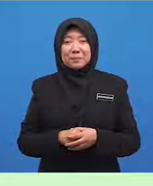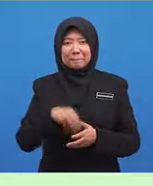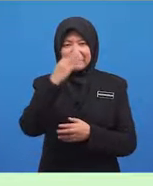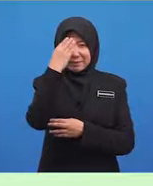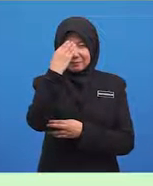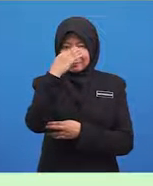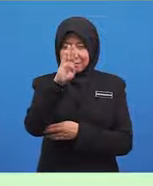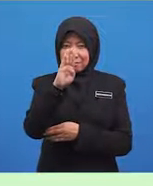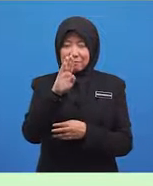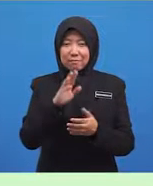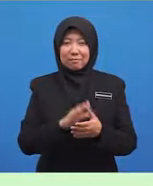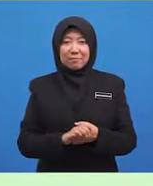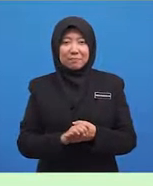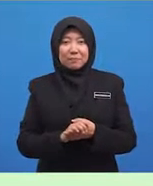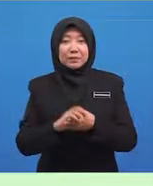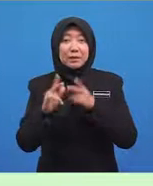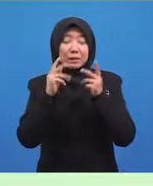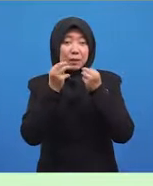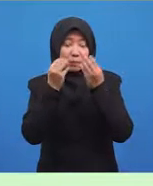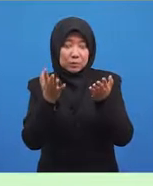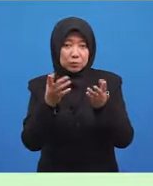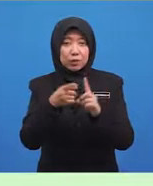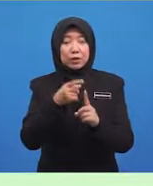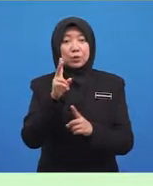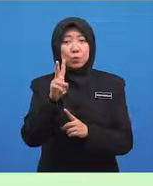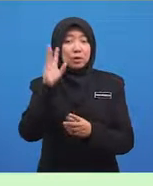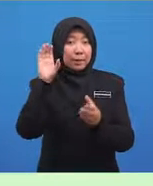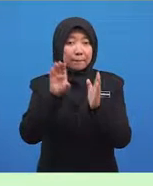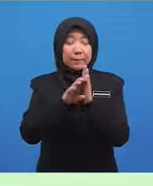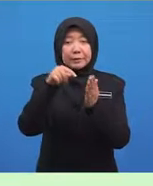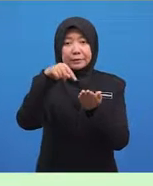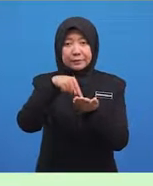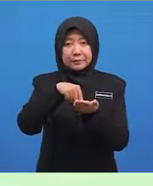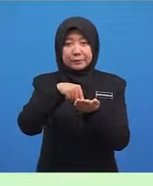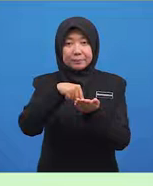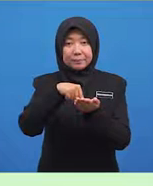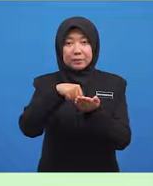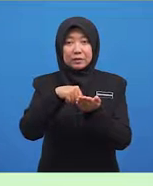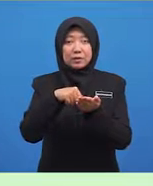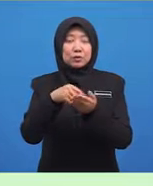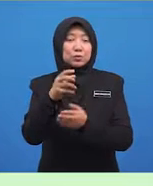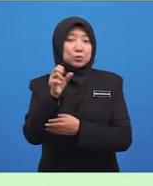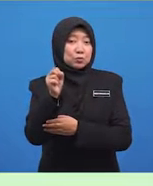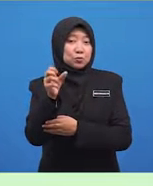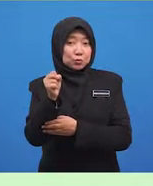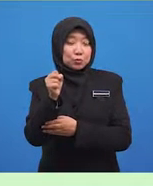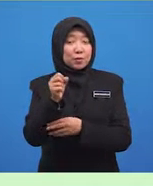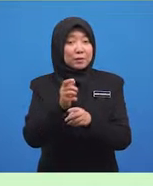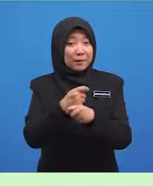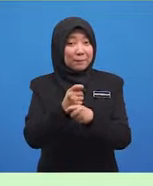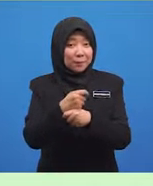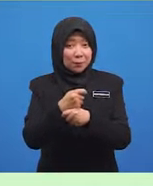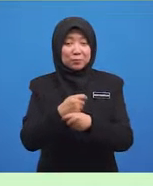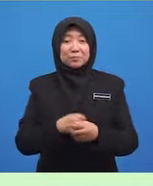Bijak. Kata majmuk daripada dua gambar ini ialah susu tepung.